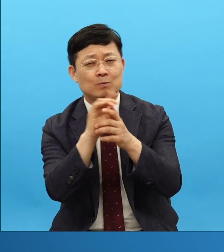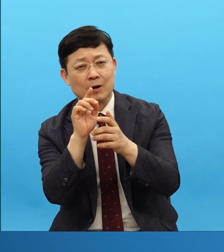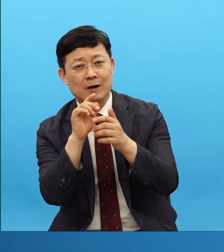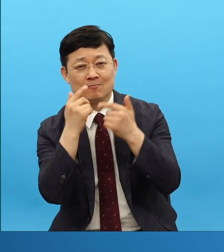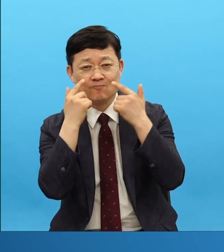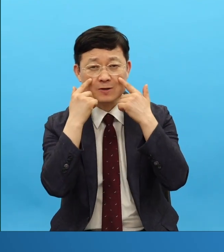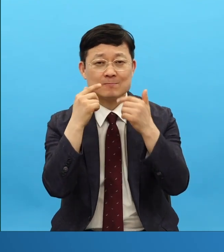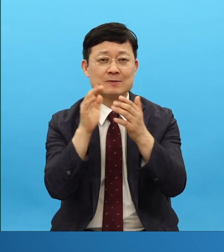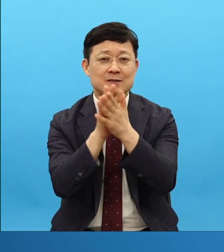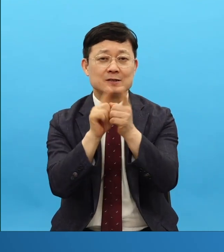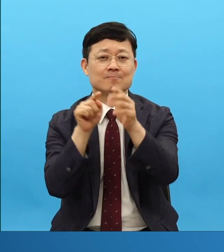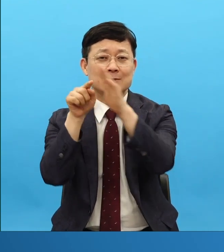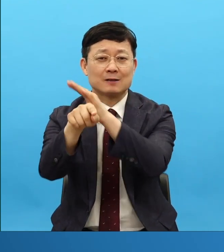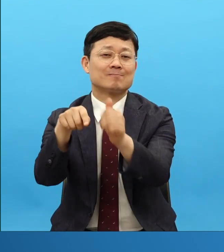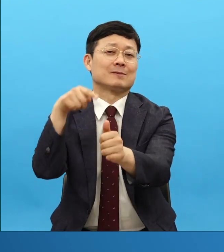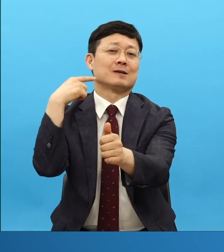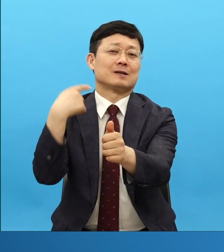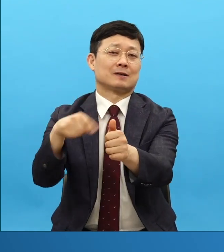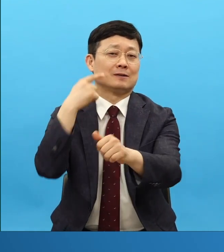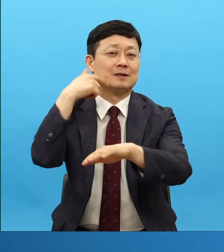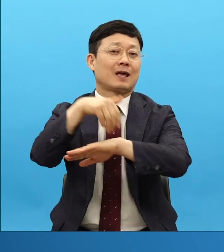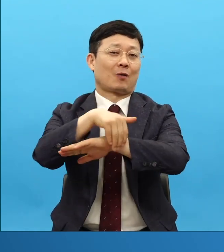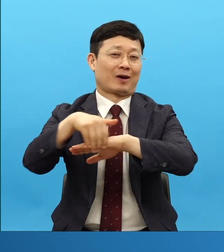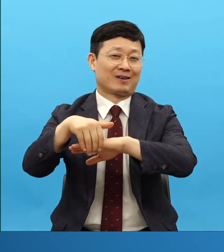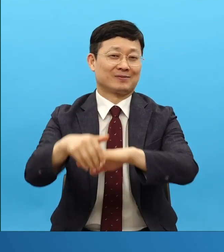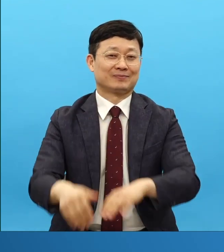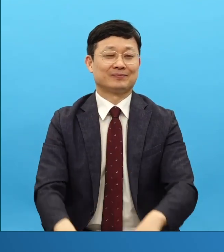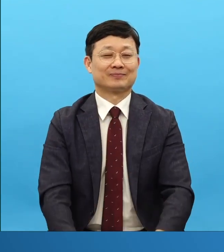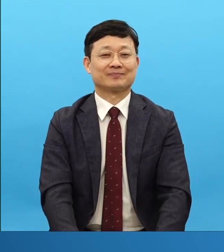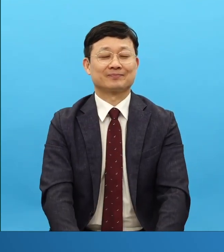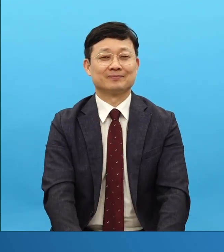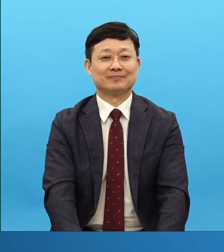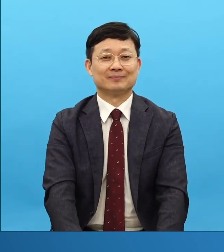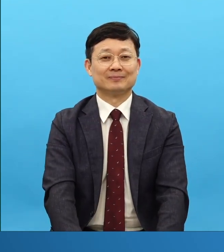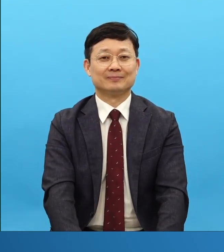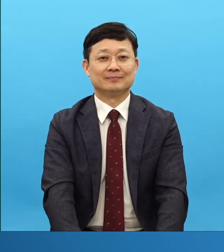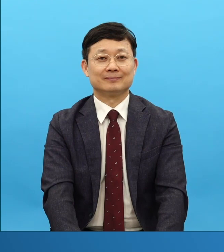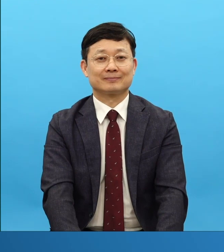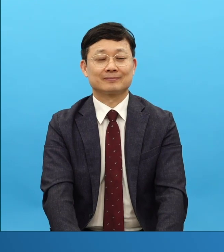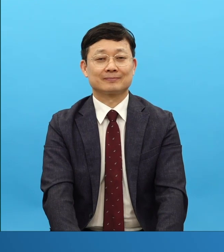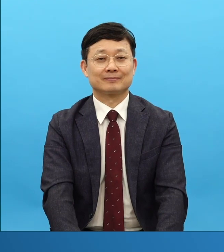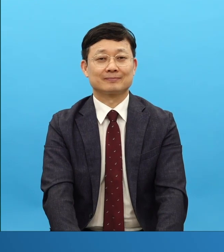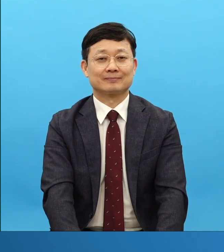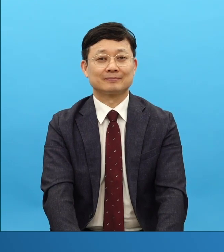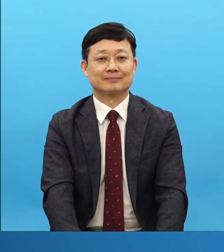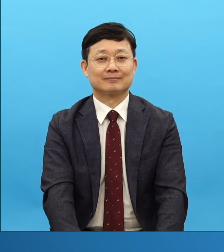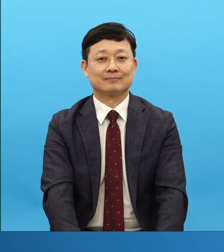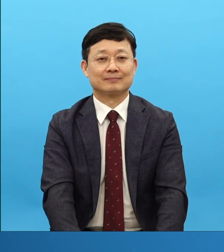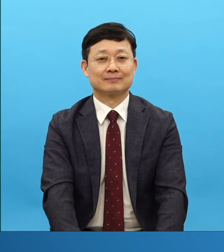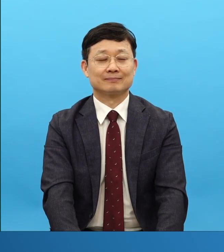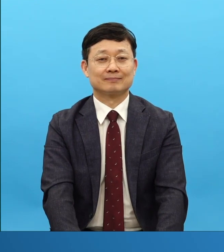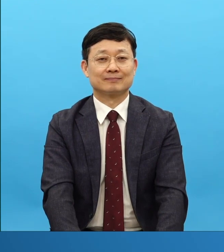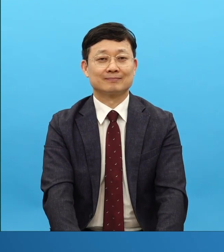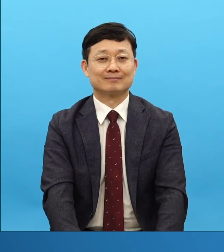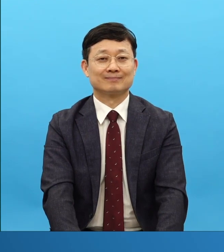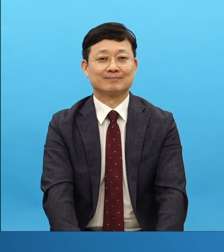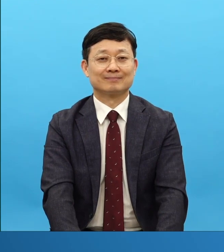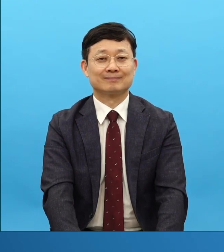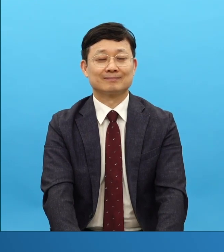제가 직접 같이 하려고요. And I want to do this directly with you, 24-hour and breathing. Really teach what it is. 정말